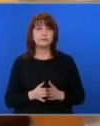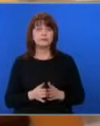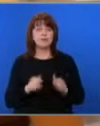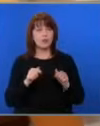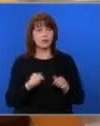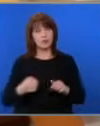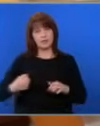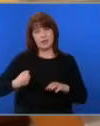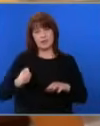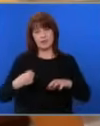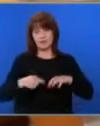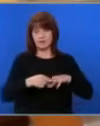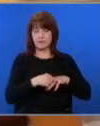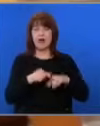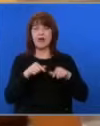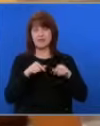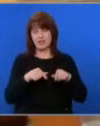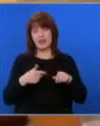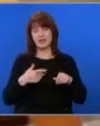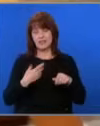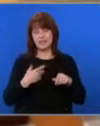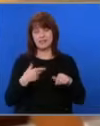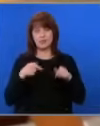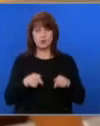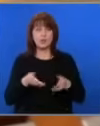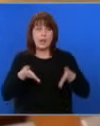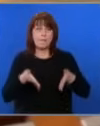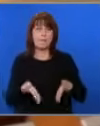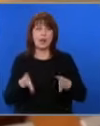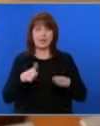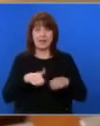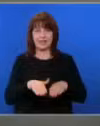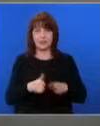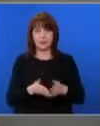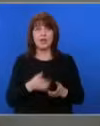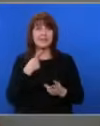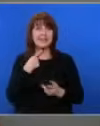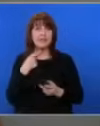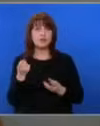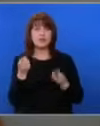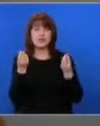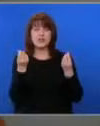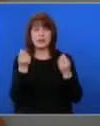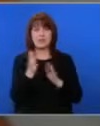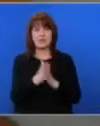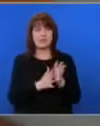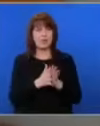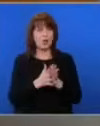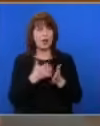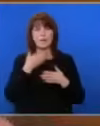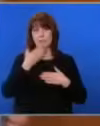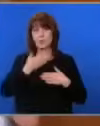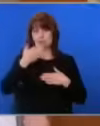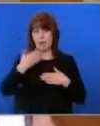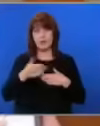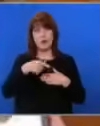Тук се венчахме и тя би искала тук да е и погребението й. Да изгубиш най-скъпите си хора. Посланието